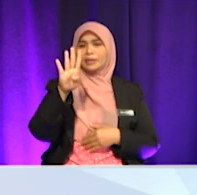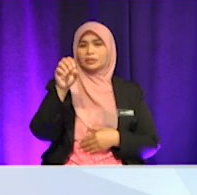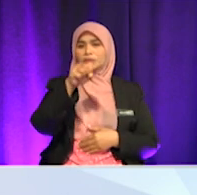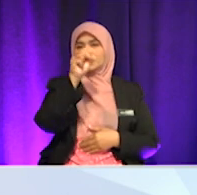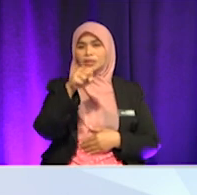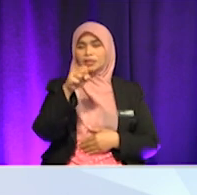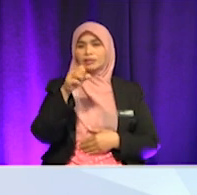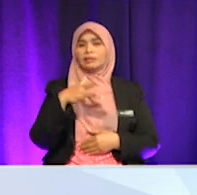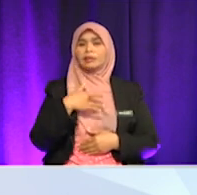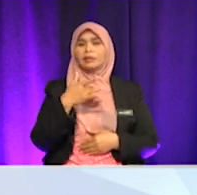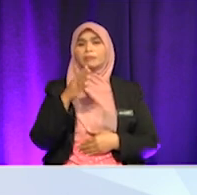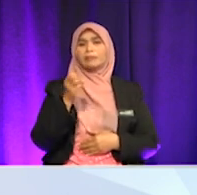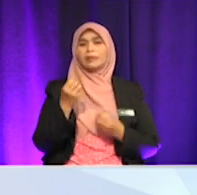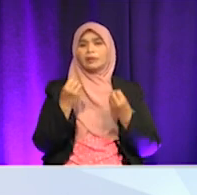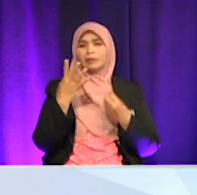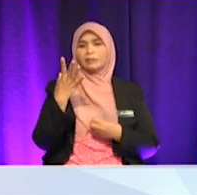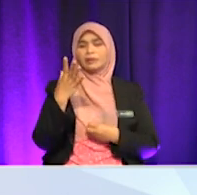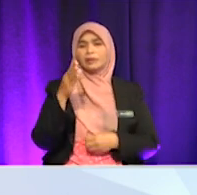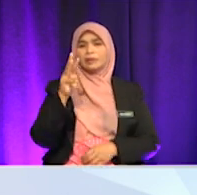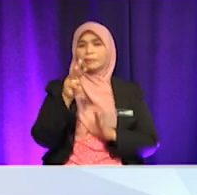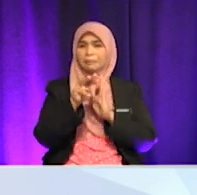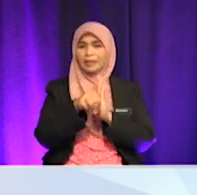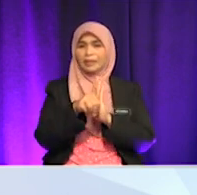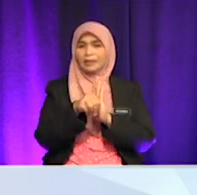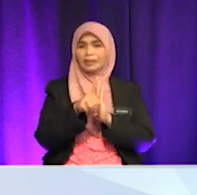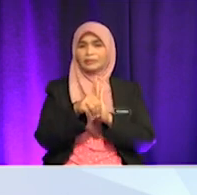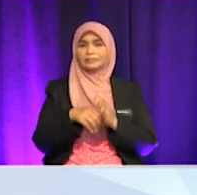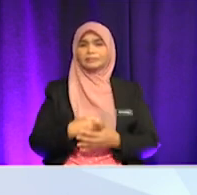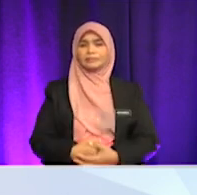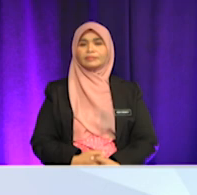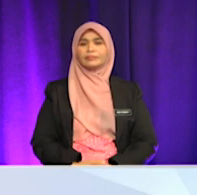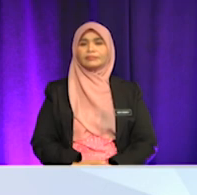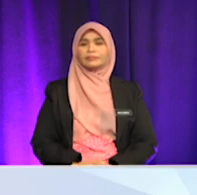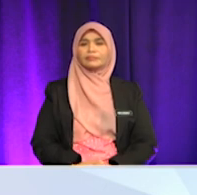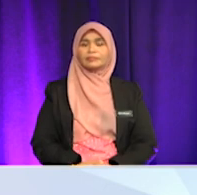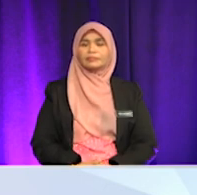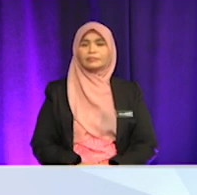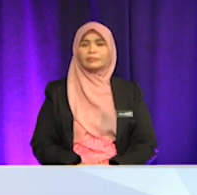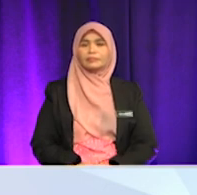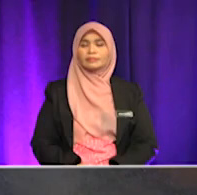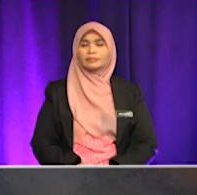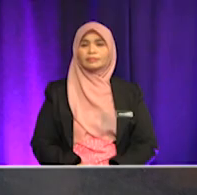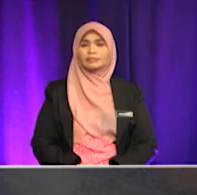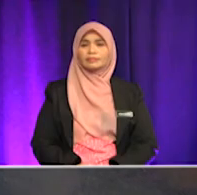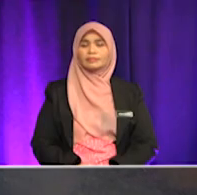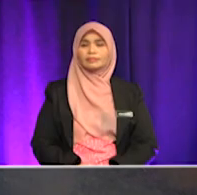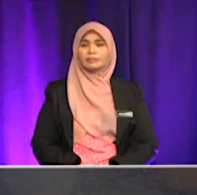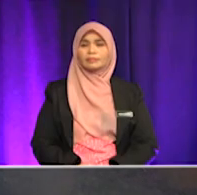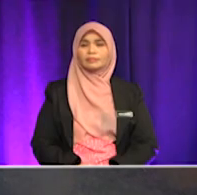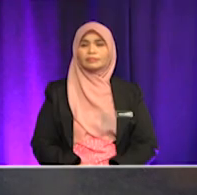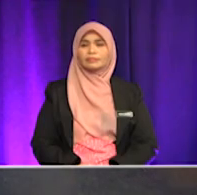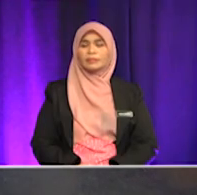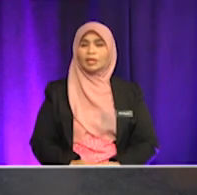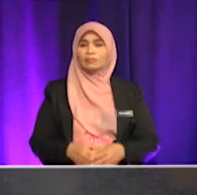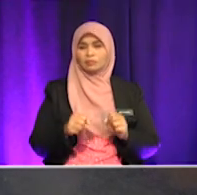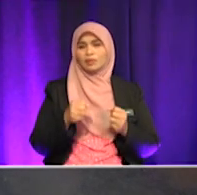agak-agak berapa minit yang kita boleh bagi dekat murid-murid dekat GM ni, Ifan? Okey, kalau untuk menjawab lebih kurang 4 soalan ni,